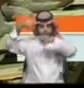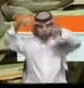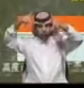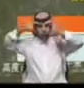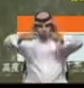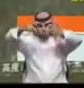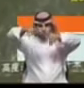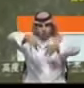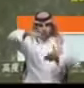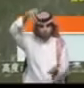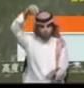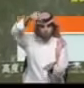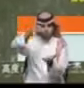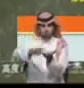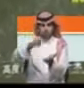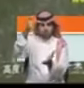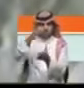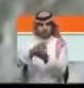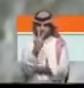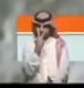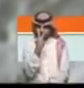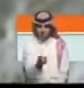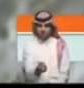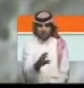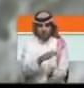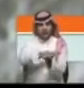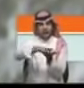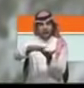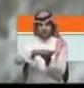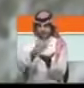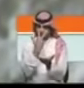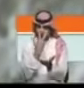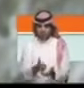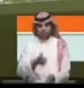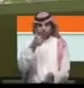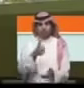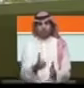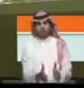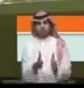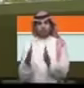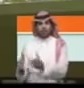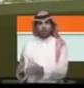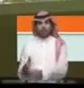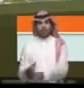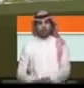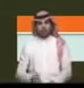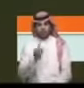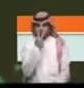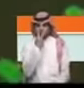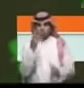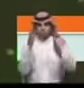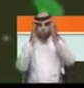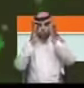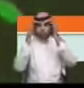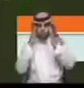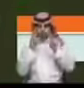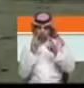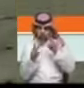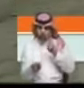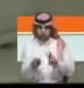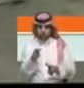عبر قمر صناعي يمكنه رؤية كل من في الأرض والجانب البعيد للقمر. وقد أجرى العلماء تحليلا